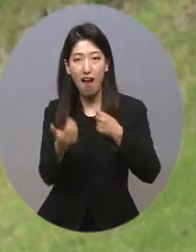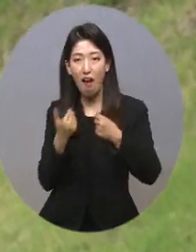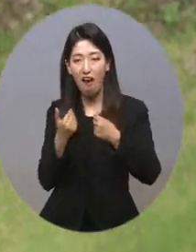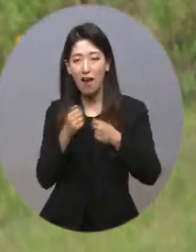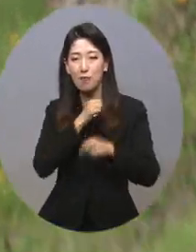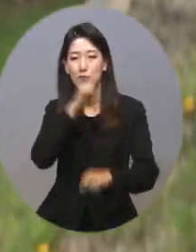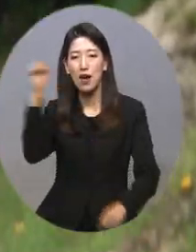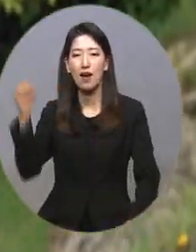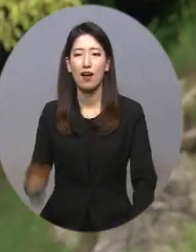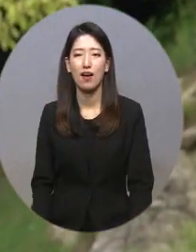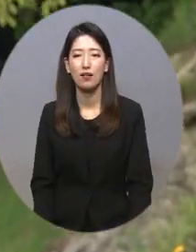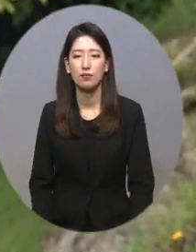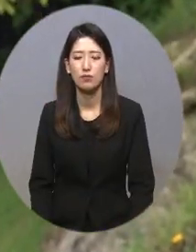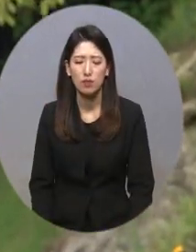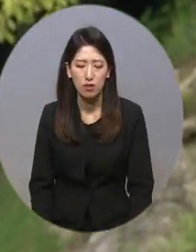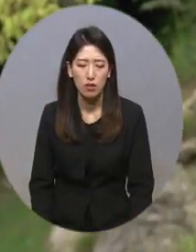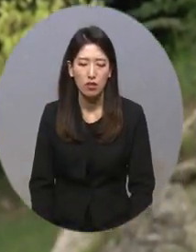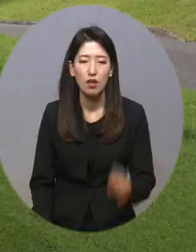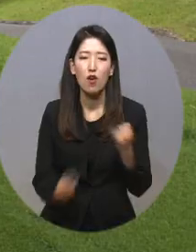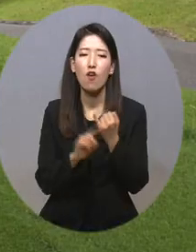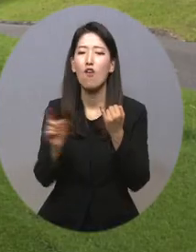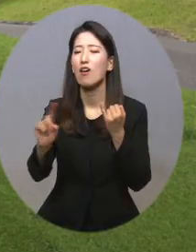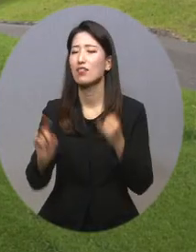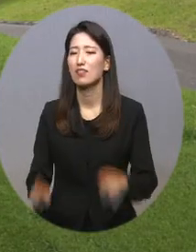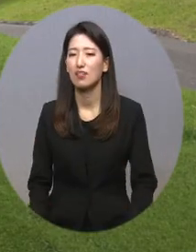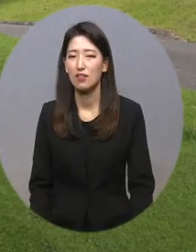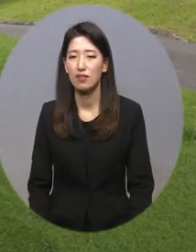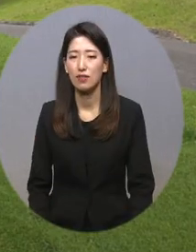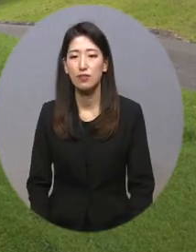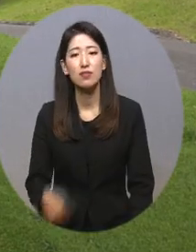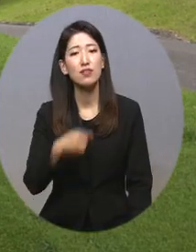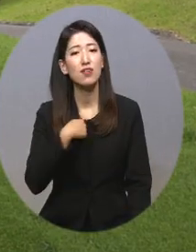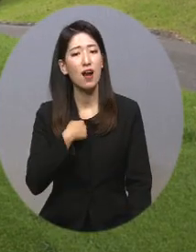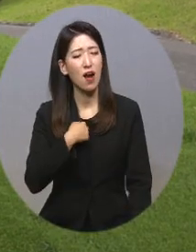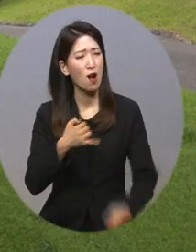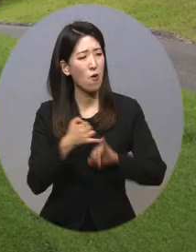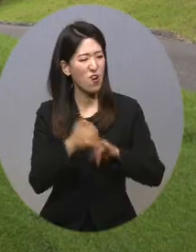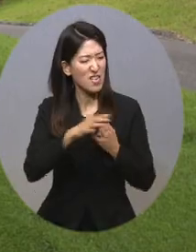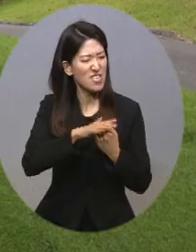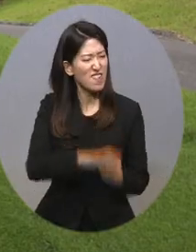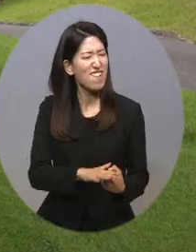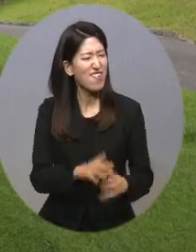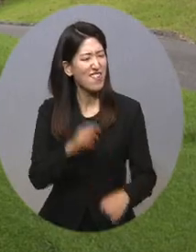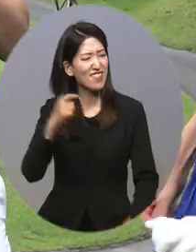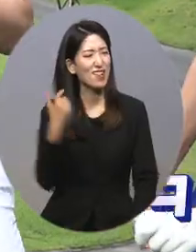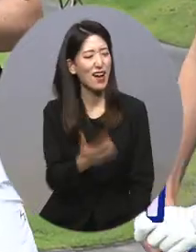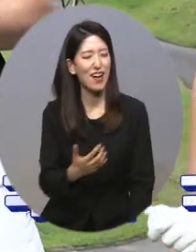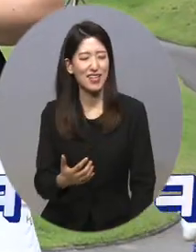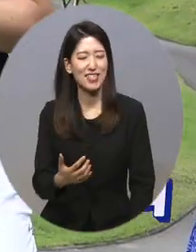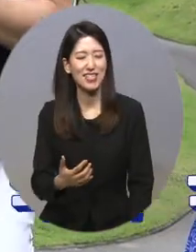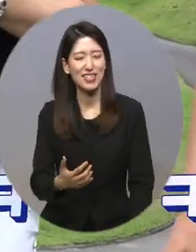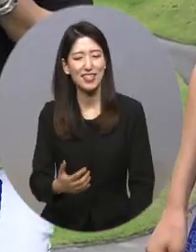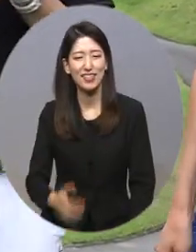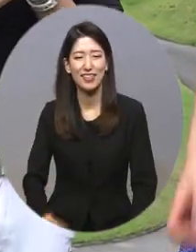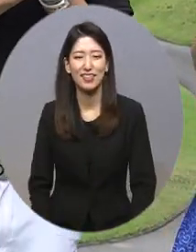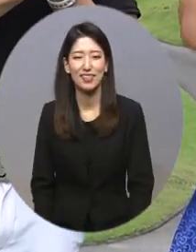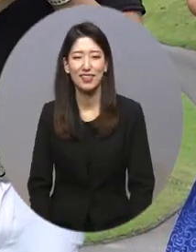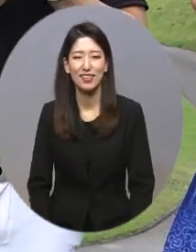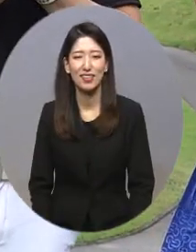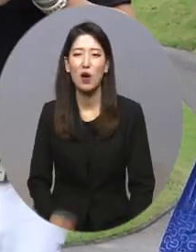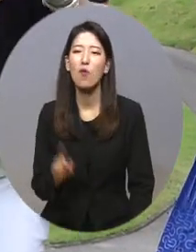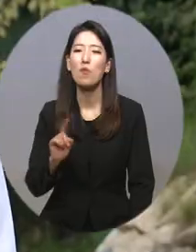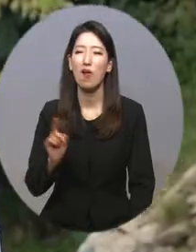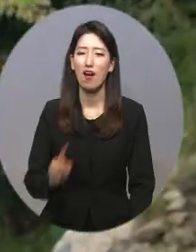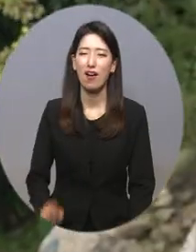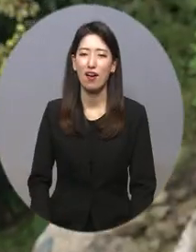대박. 잘했어. 어떻게 된 거야? 너 꼭 여자를 그렇게 물으면 꼬리야, 속이. 하겠냐? 진짜? 내가 진짜? 어떻게 된 거야?